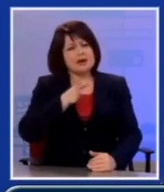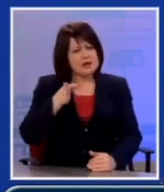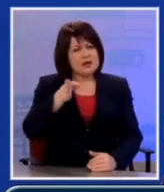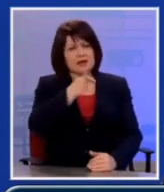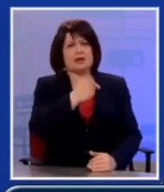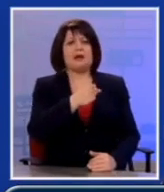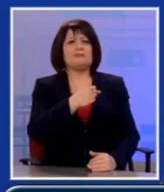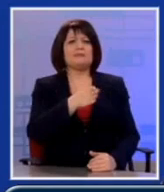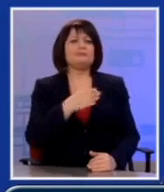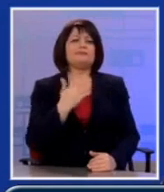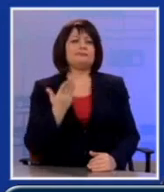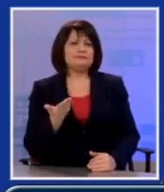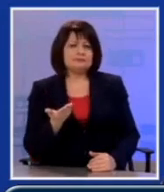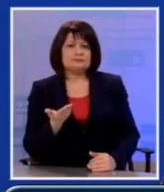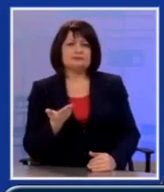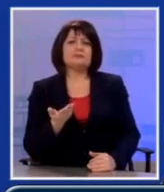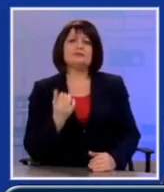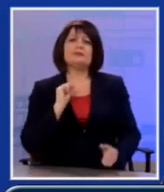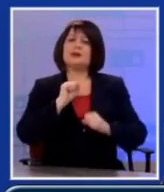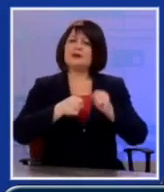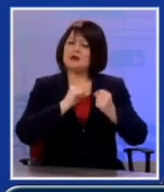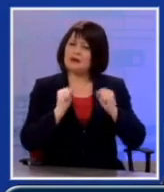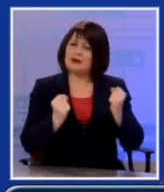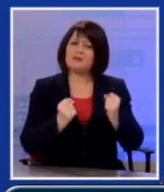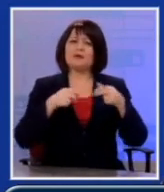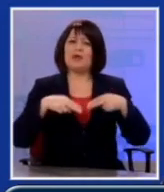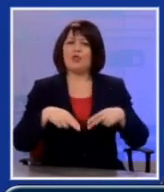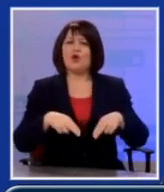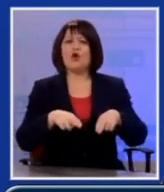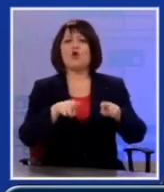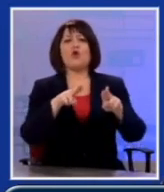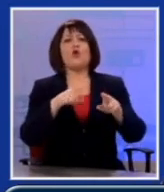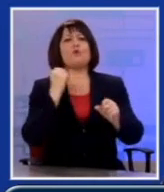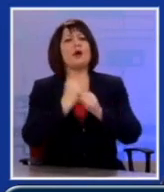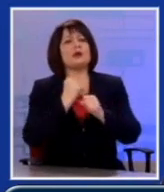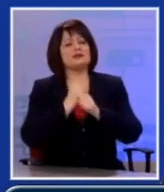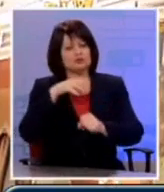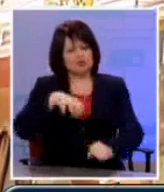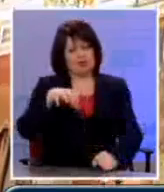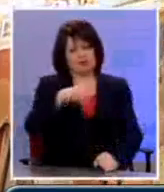περιφέρειά του και στα κινήματα και στον δρόμο και στους εργασιακούς χώρους.